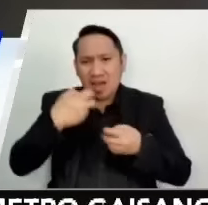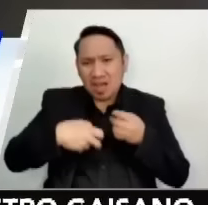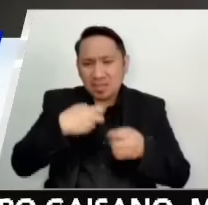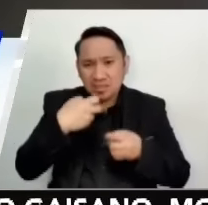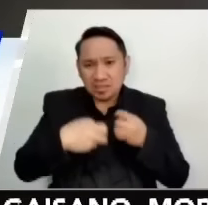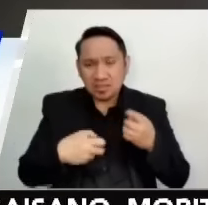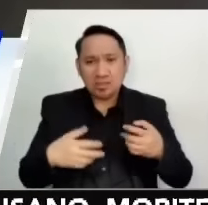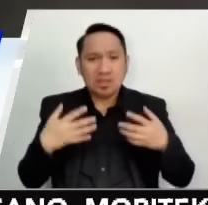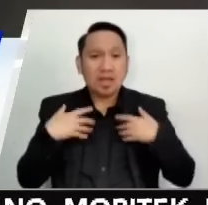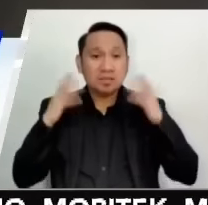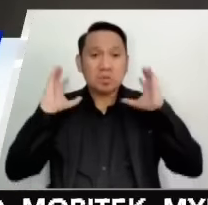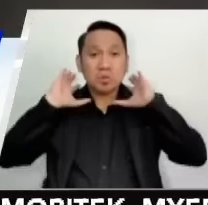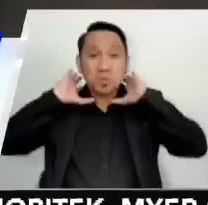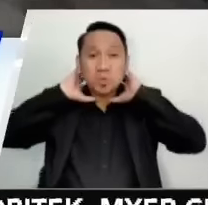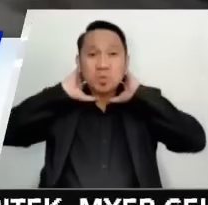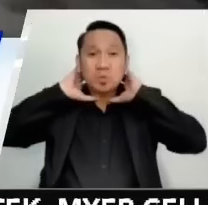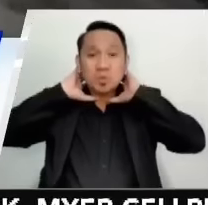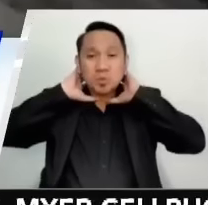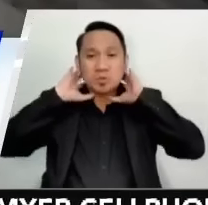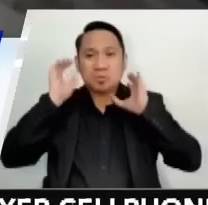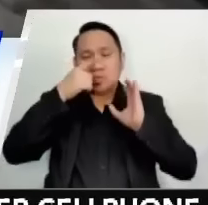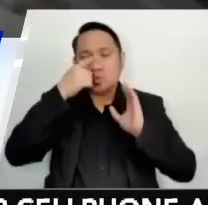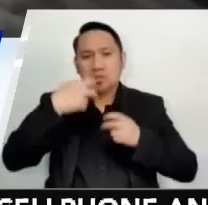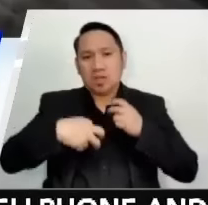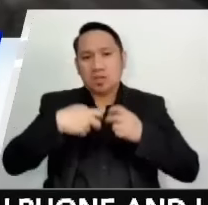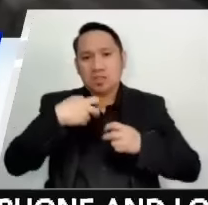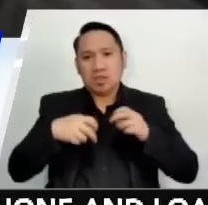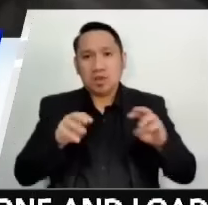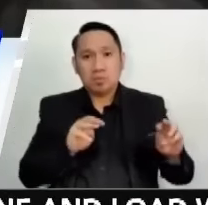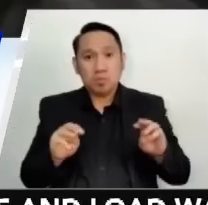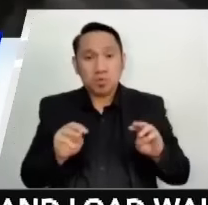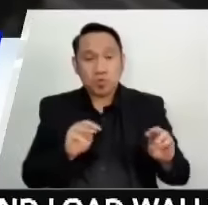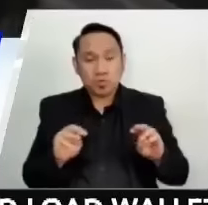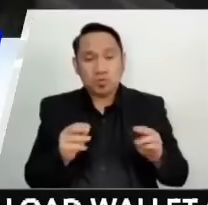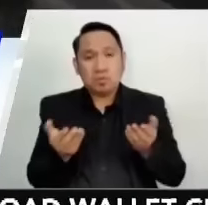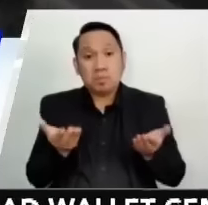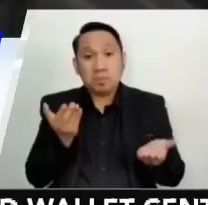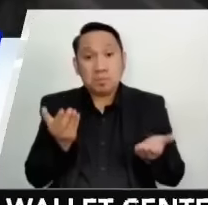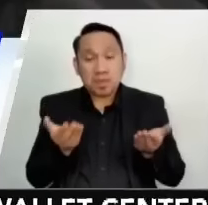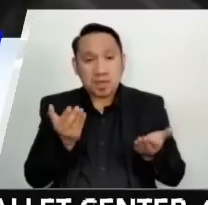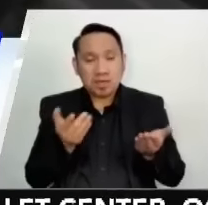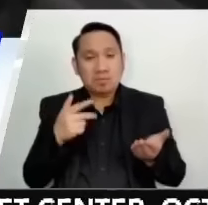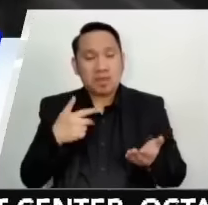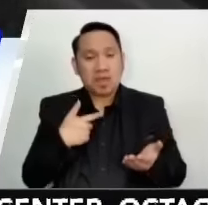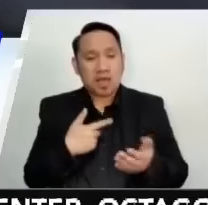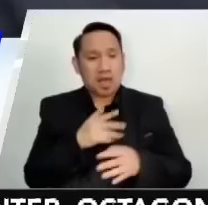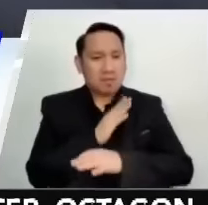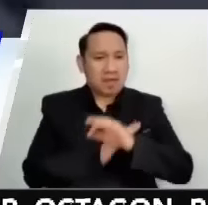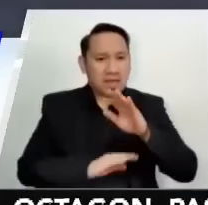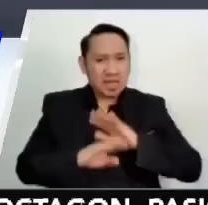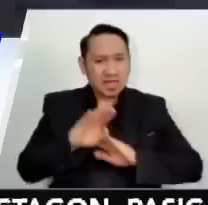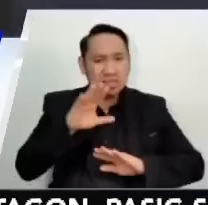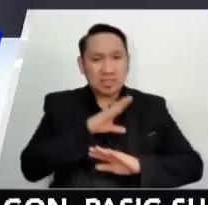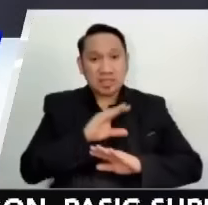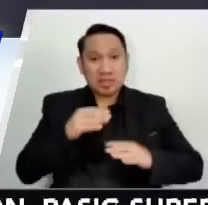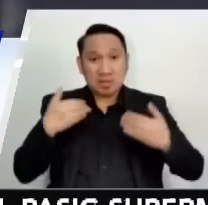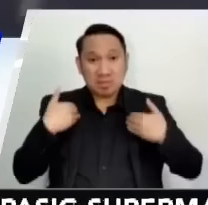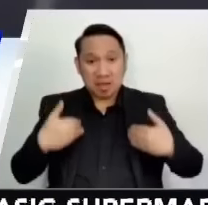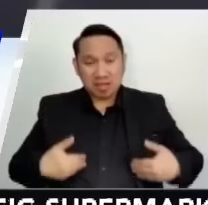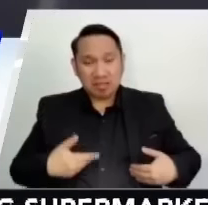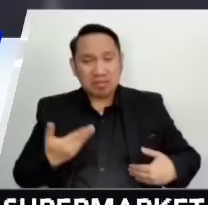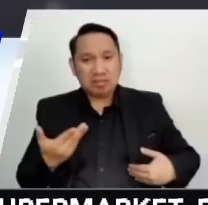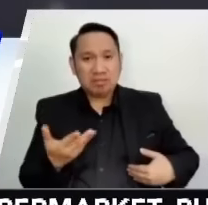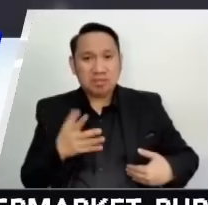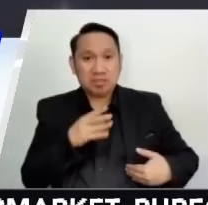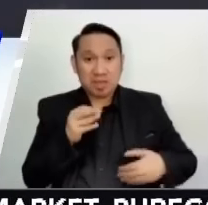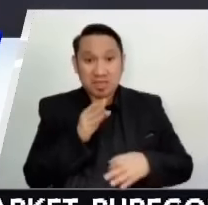brace dahil nahirapan siyang gumalaw. Posible raw na nagtamu siya ng fracture sa kamay at ibabang bahagi ng katawan, partikular sa binti, sabi